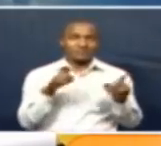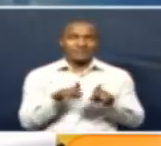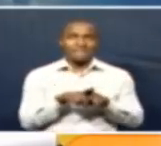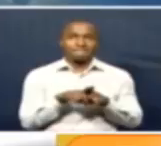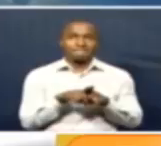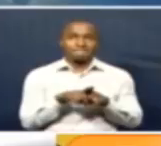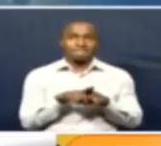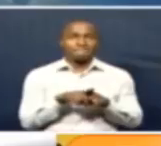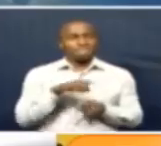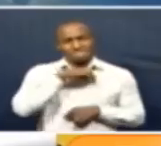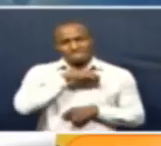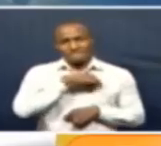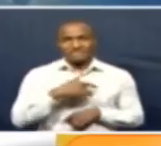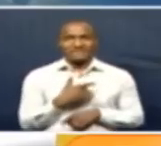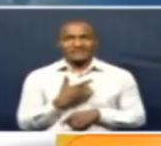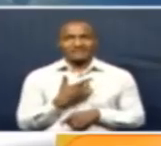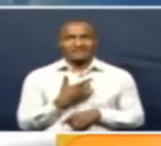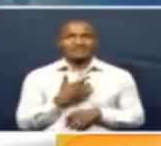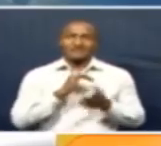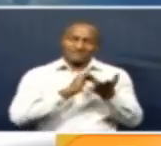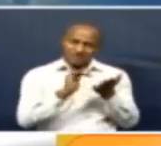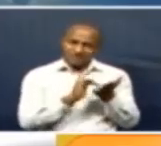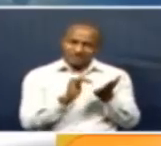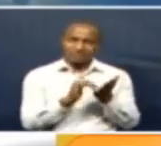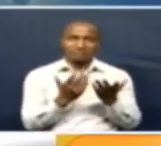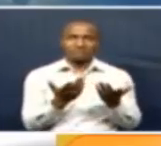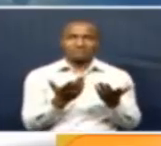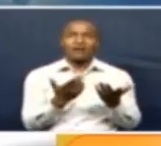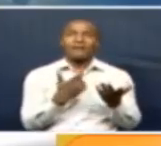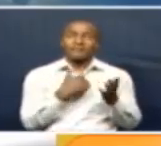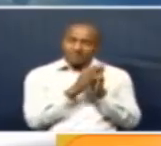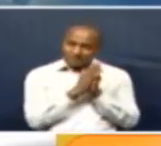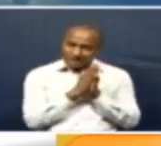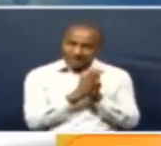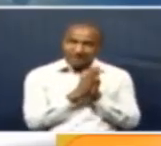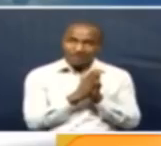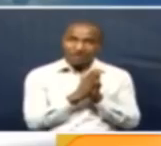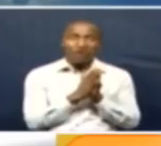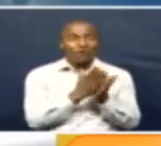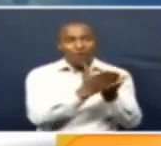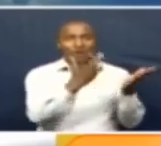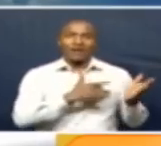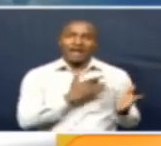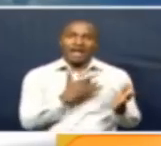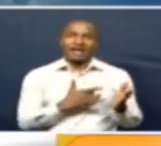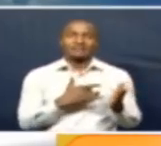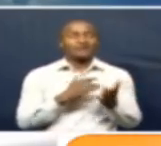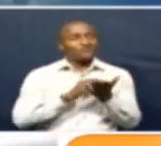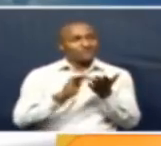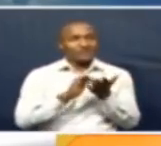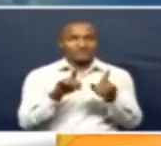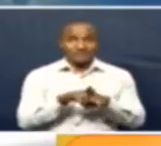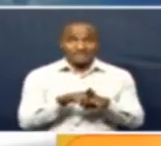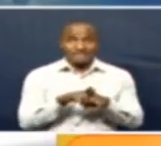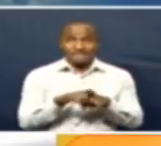ya kwamba in my side nasikia forgiveness. Na ile kitu nawaombea mioyo yao ipone. kwa sababu kati